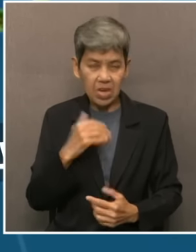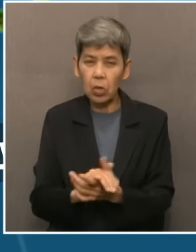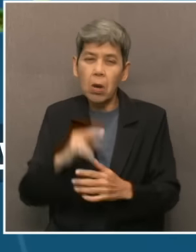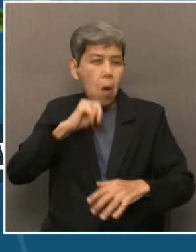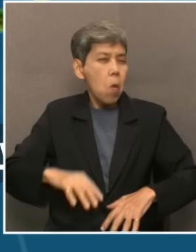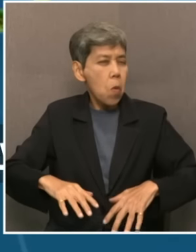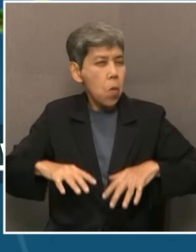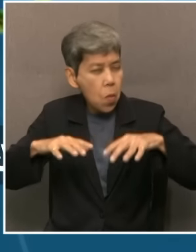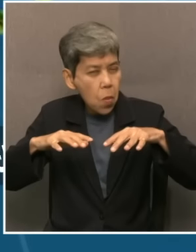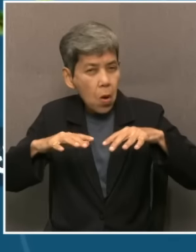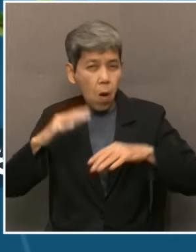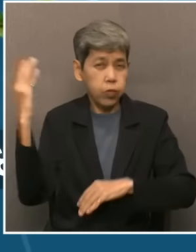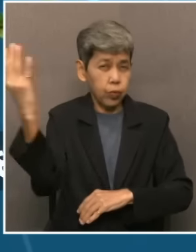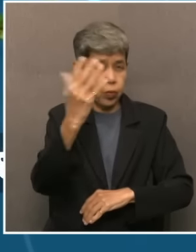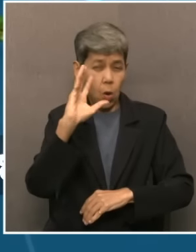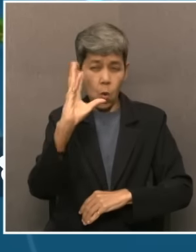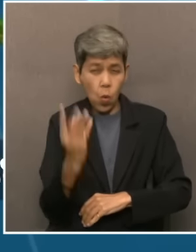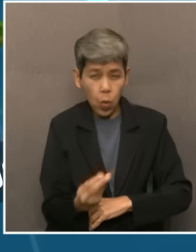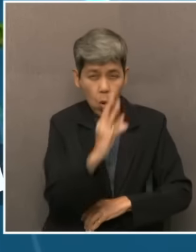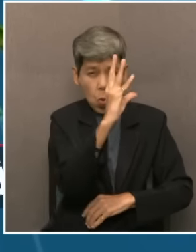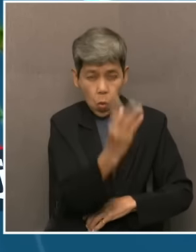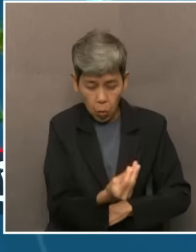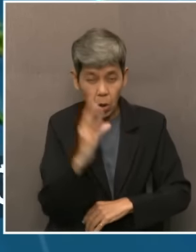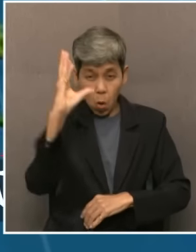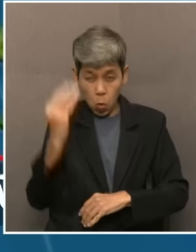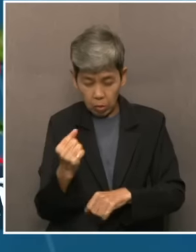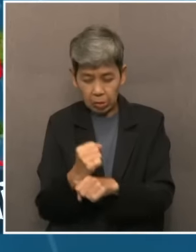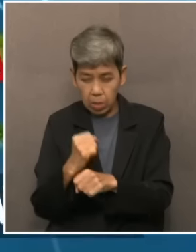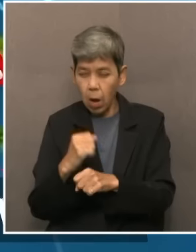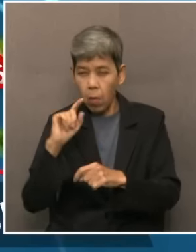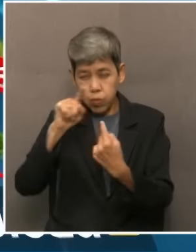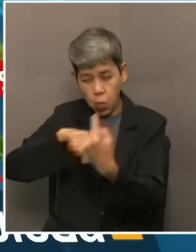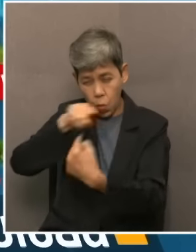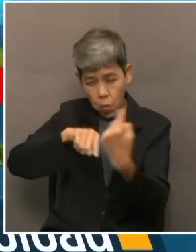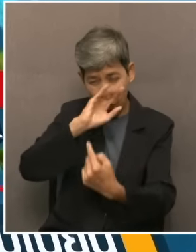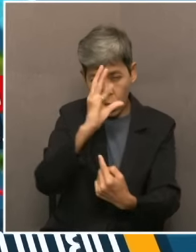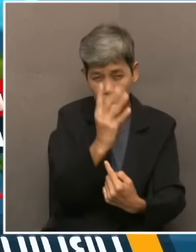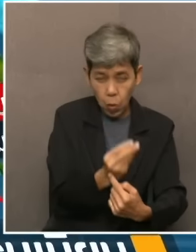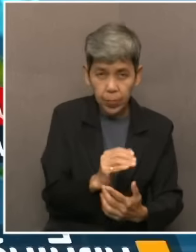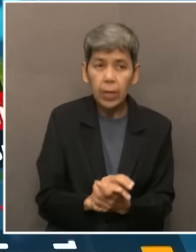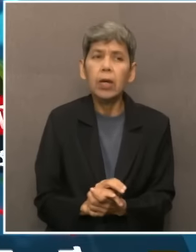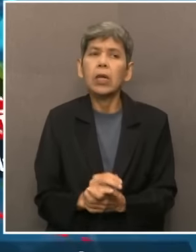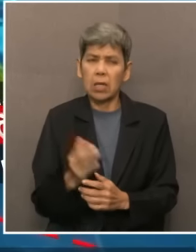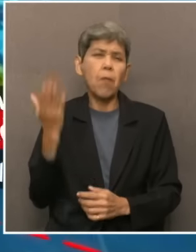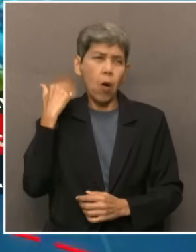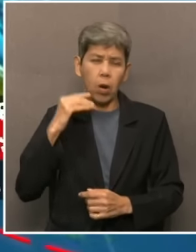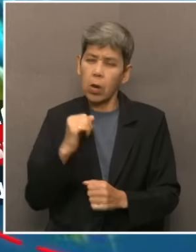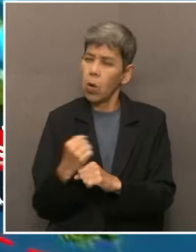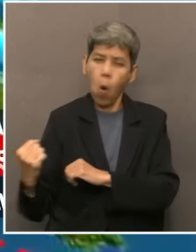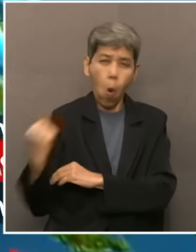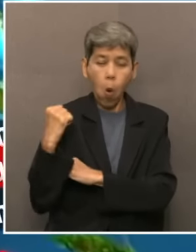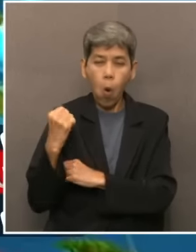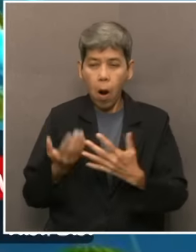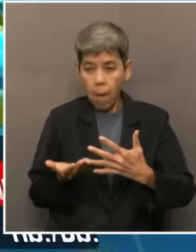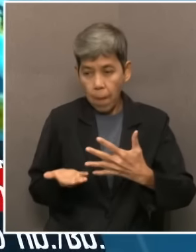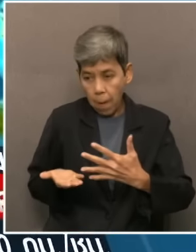น้ำถ้วมภายุโรนโดหลายลูกลอดเส้นทางที่เคลื่อนตัวผ่านก่อนหนานี้เบอรริวเคยทวีกำลังสู่เฮอ